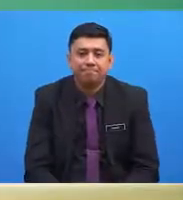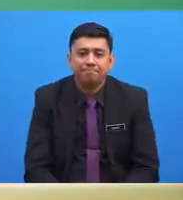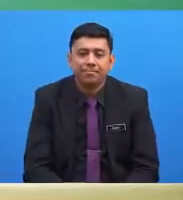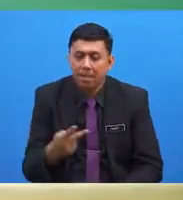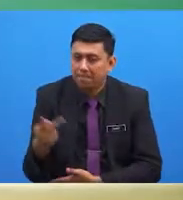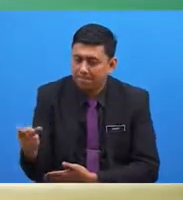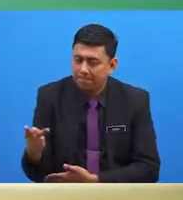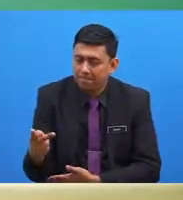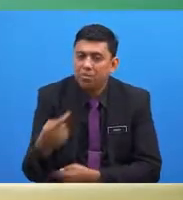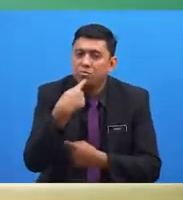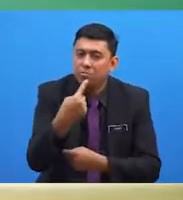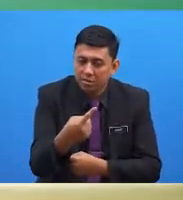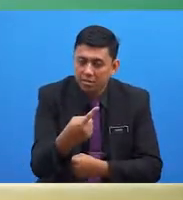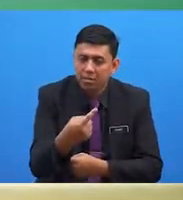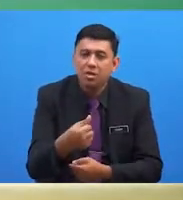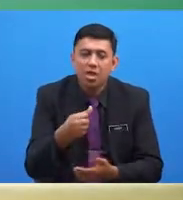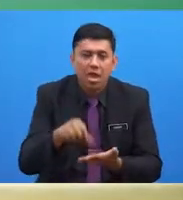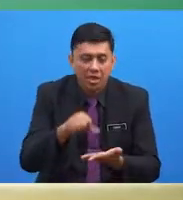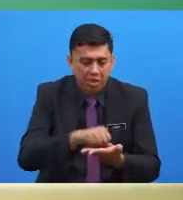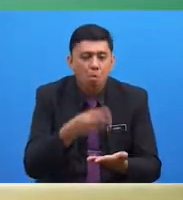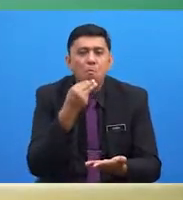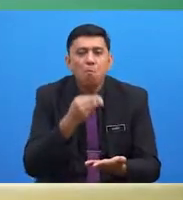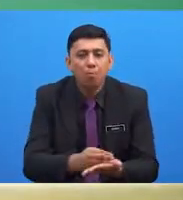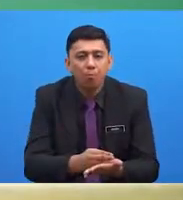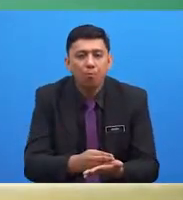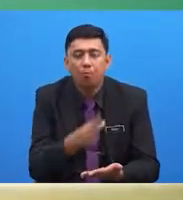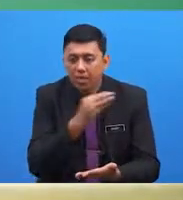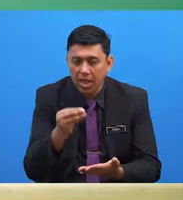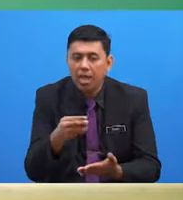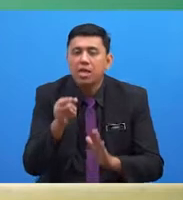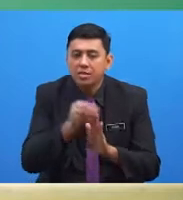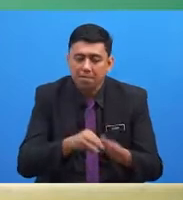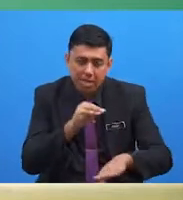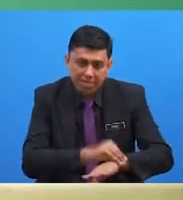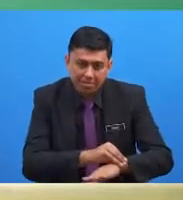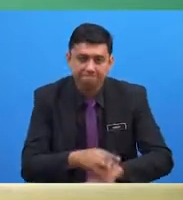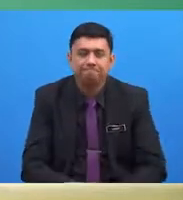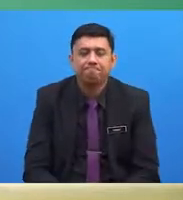Komponen tersebut adalah akaun modal dan akaun semasa.